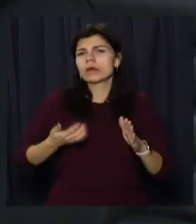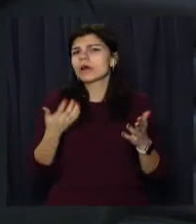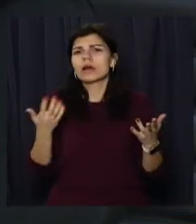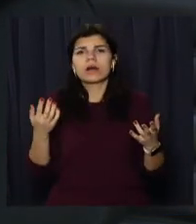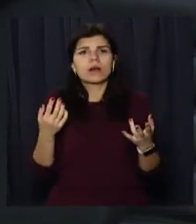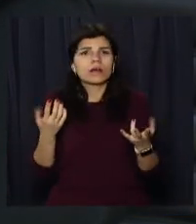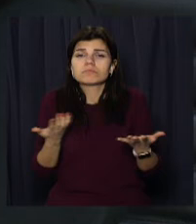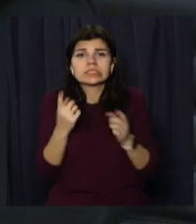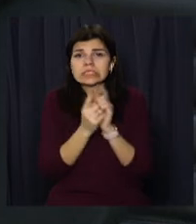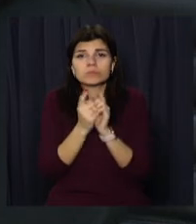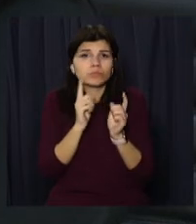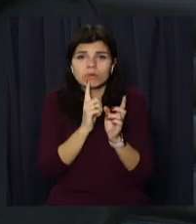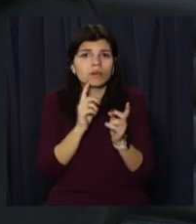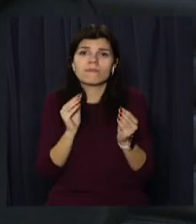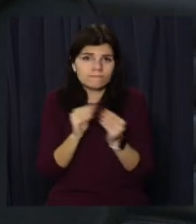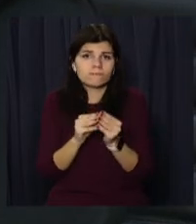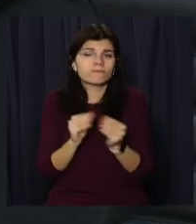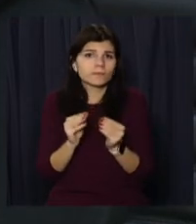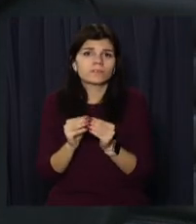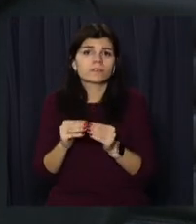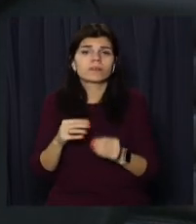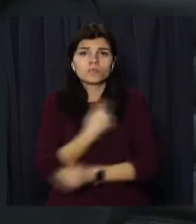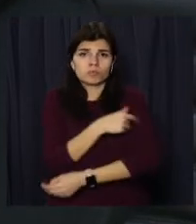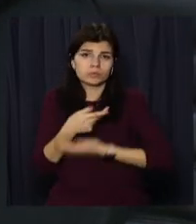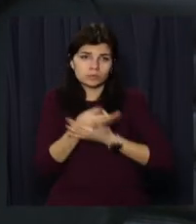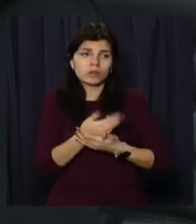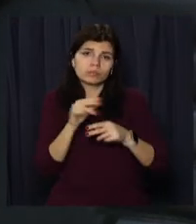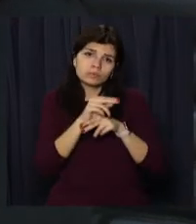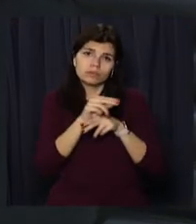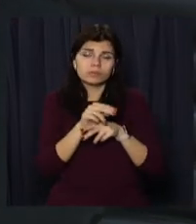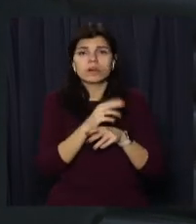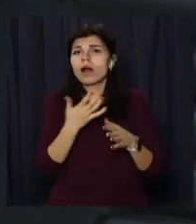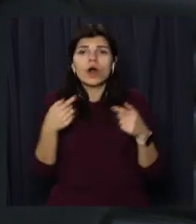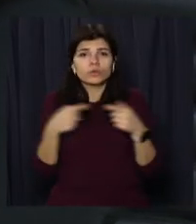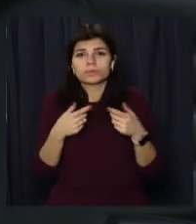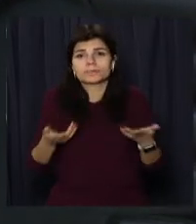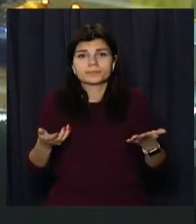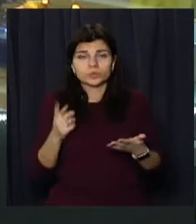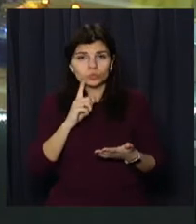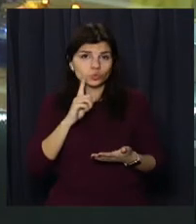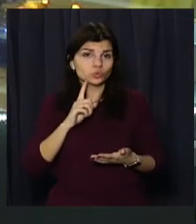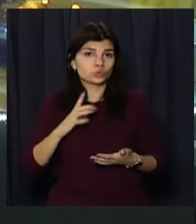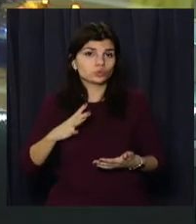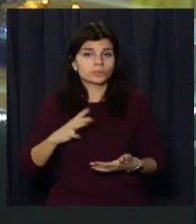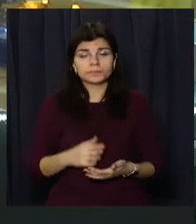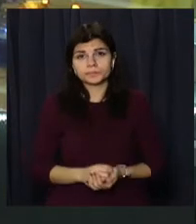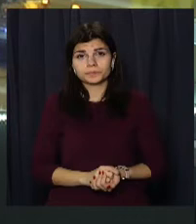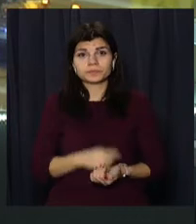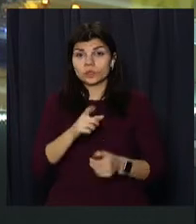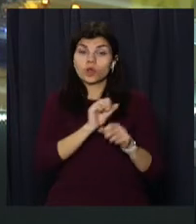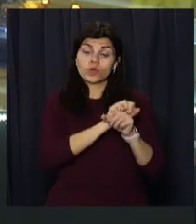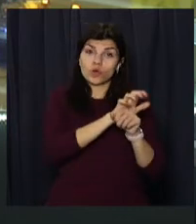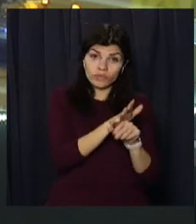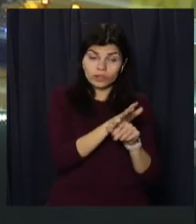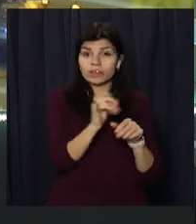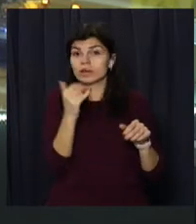змін ми не можемо сказати. На сьогодні по клініці у стаціонарній мережі точно немає. Ковід грипу не